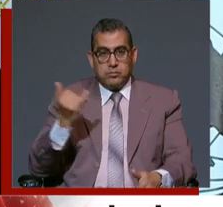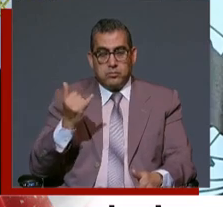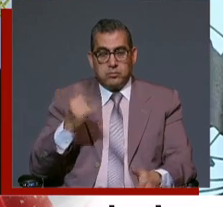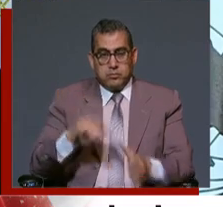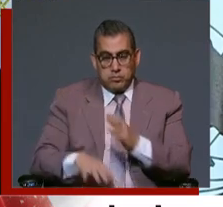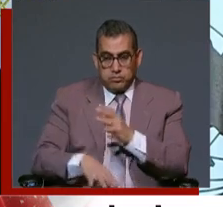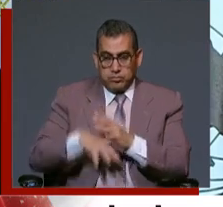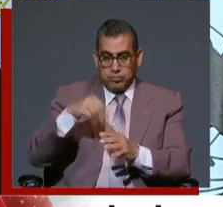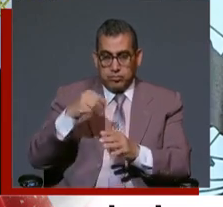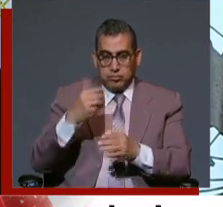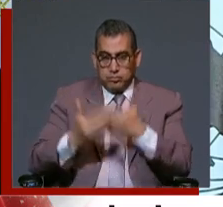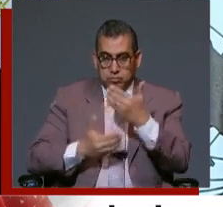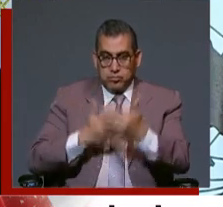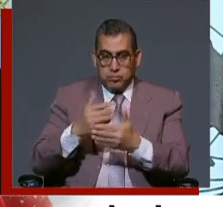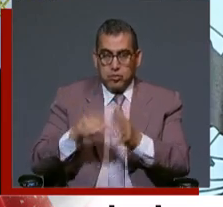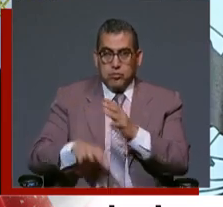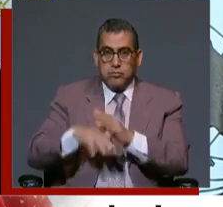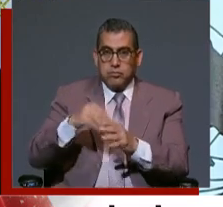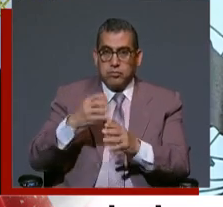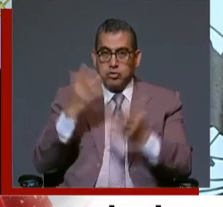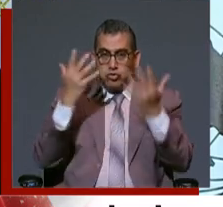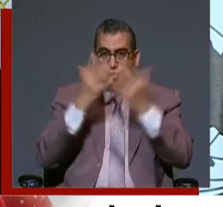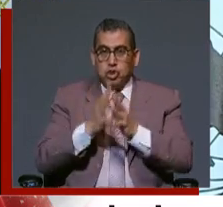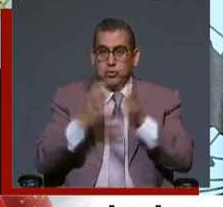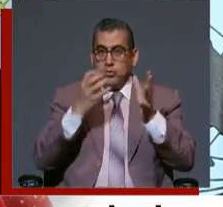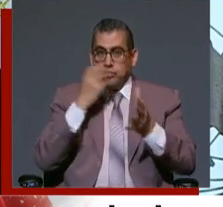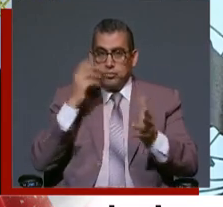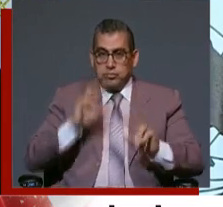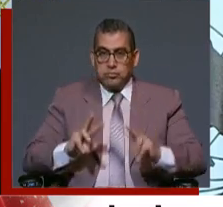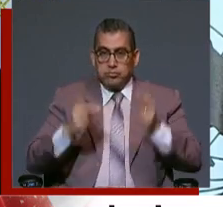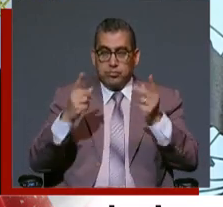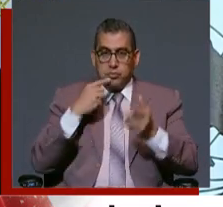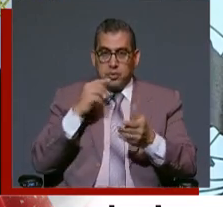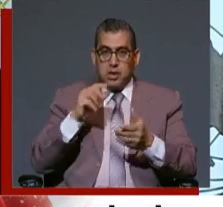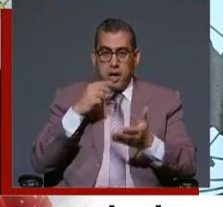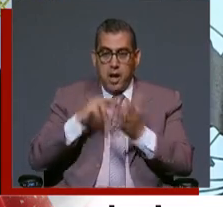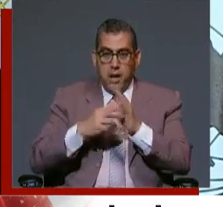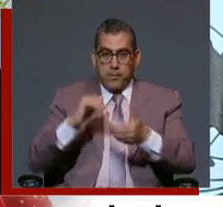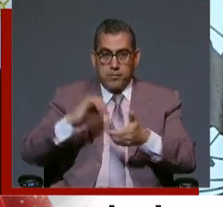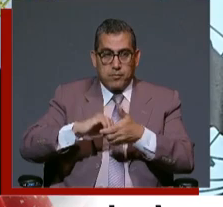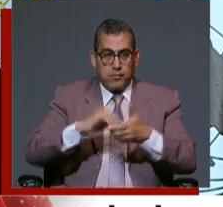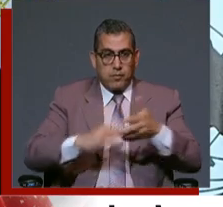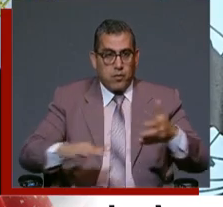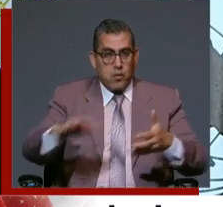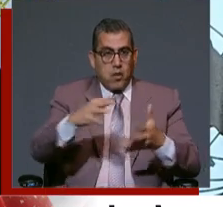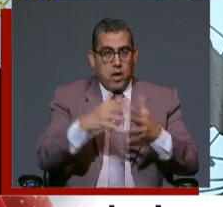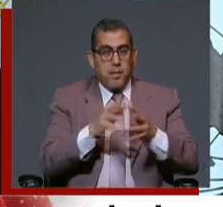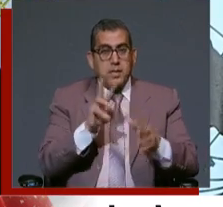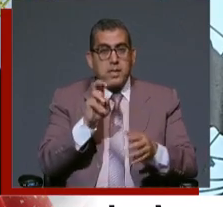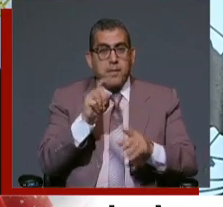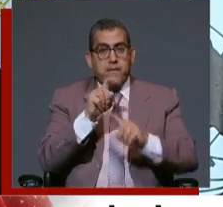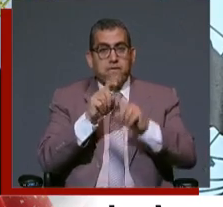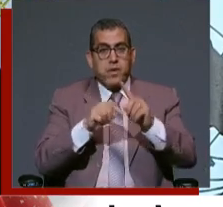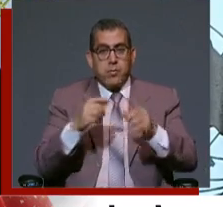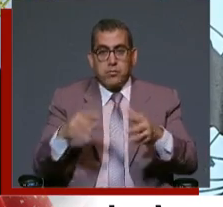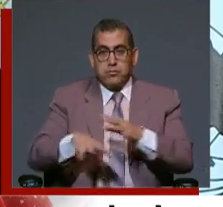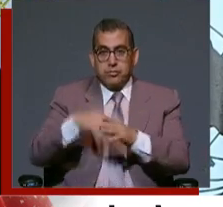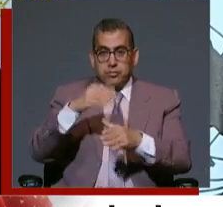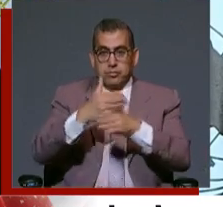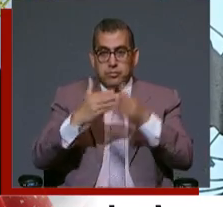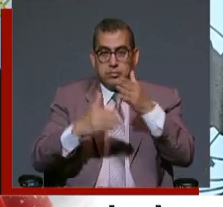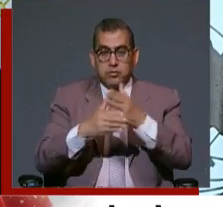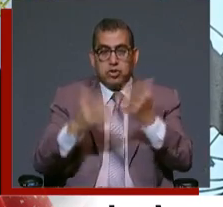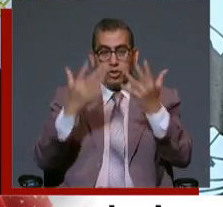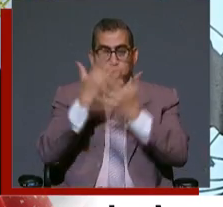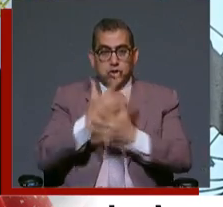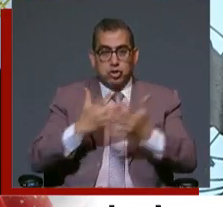لتطوير المنشآت الصغرى وصغير ومتوسطة الحجم التي تمثل تقريبا 80% من المنشآت